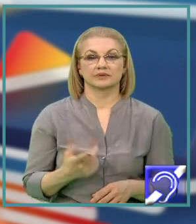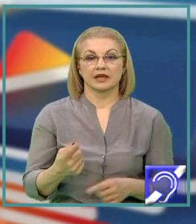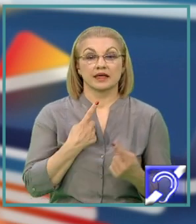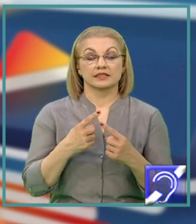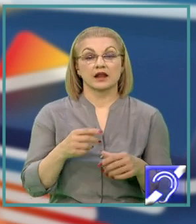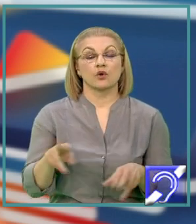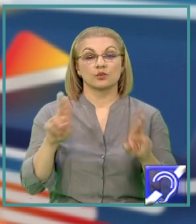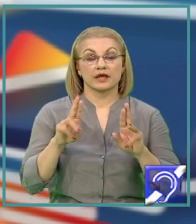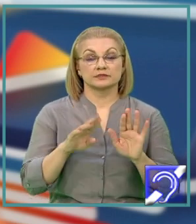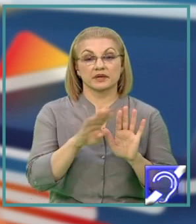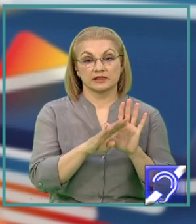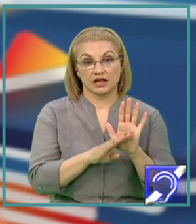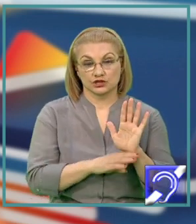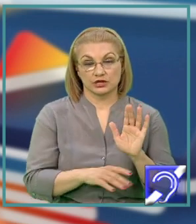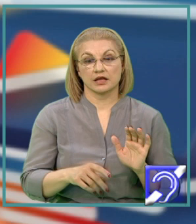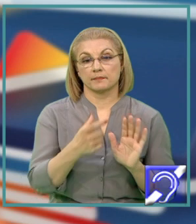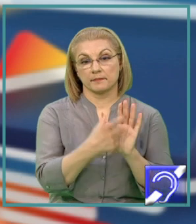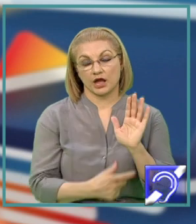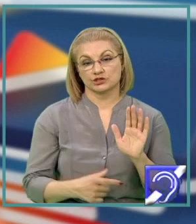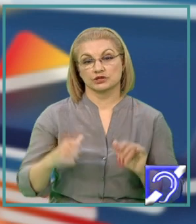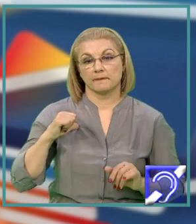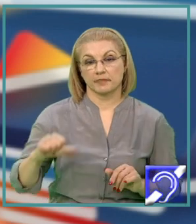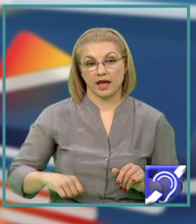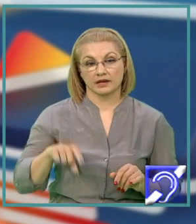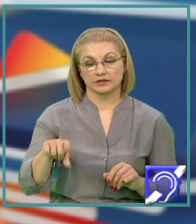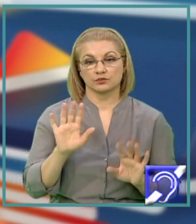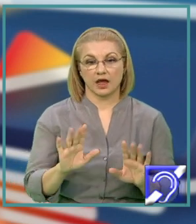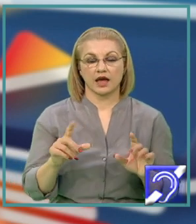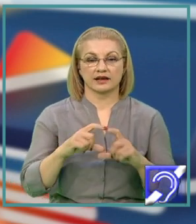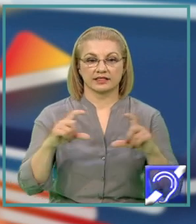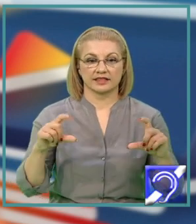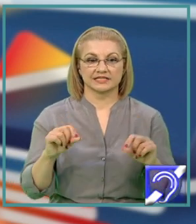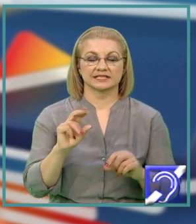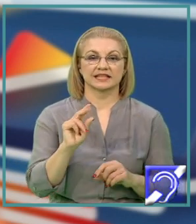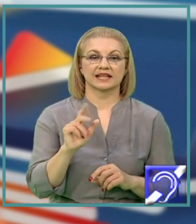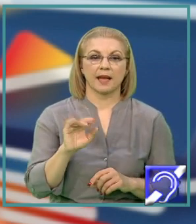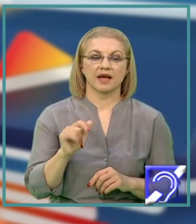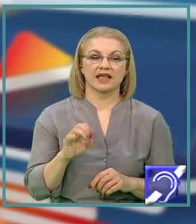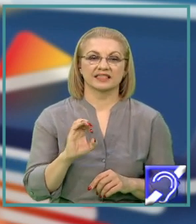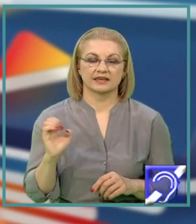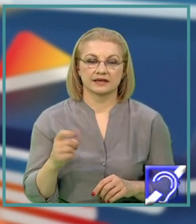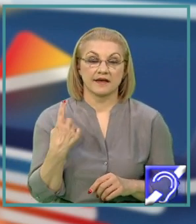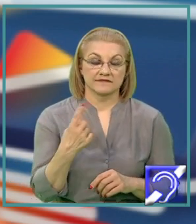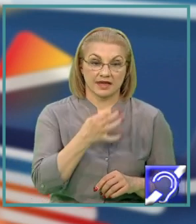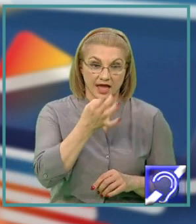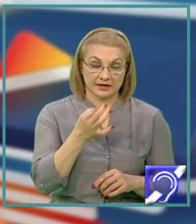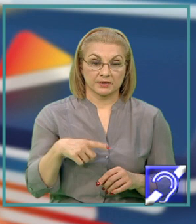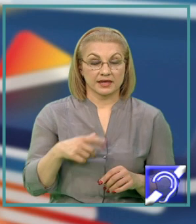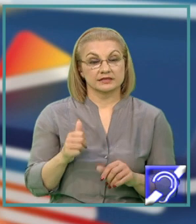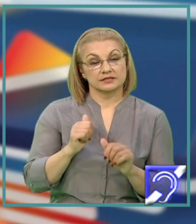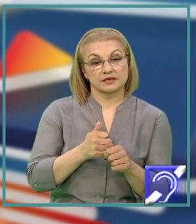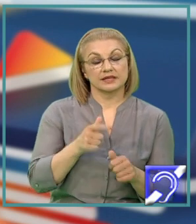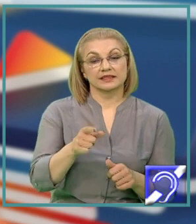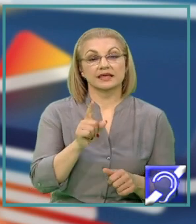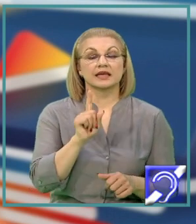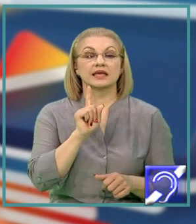respectă așezarea în pagină particulară textului dramatic, în sensul că fiecare replică este precedată de numele personajului și nu de